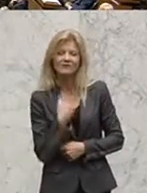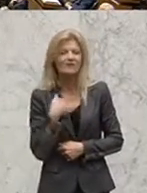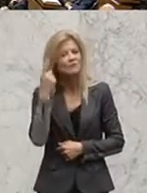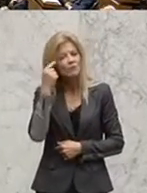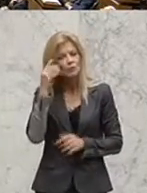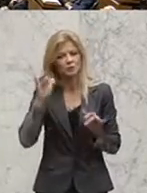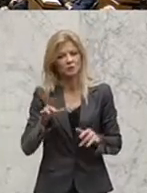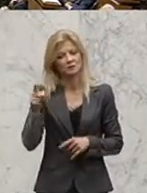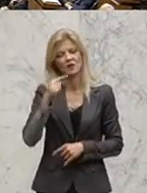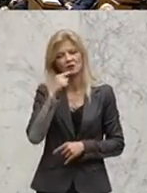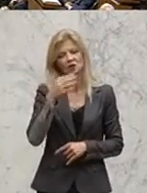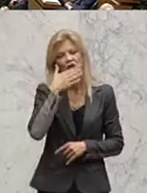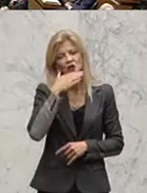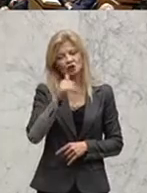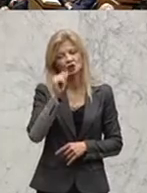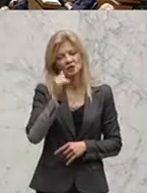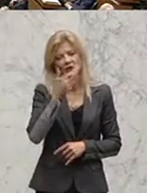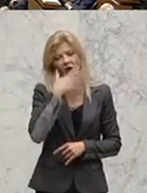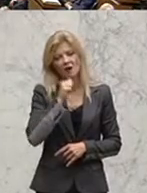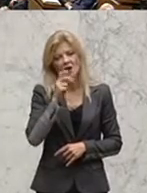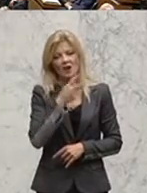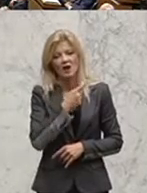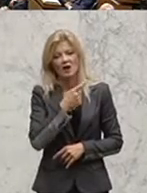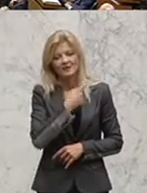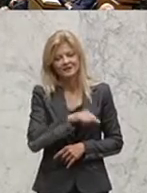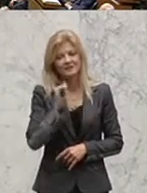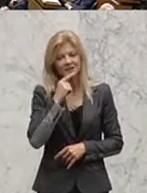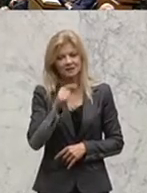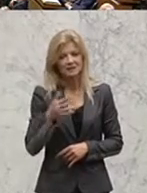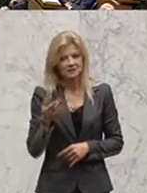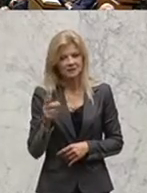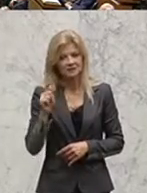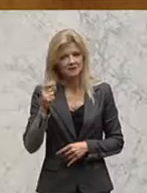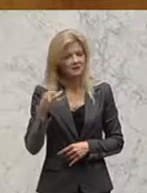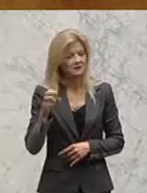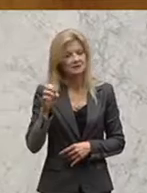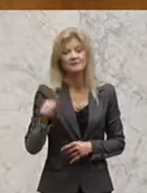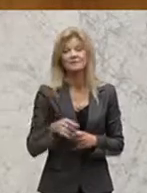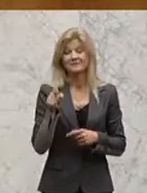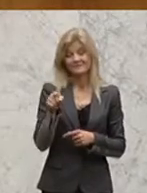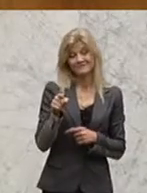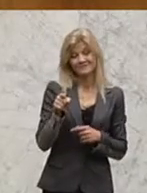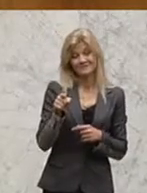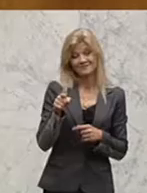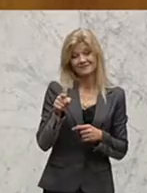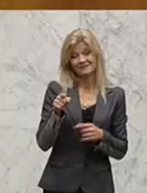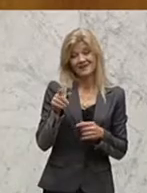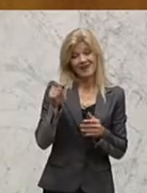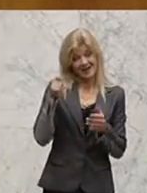Und wir können sagen, dass im Kampf gegen den Dschihadismus die Polizei, die